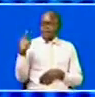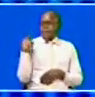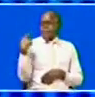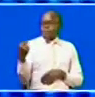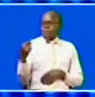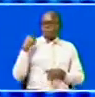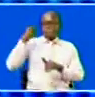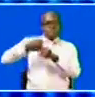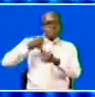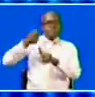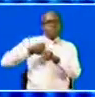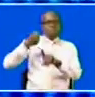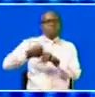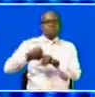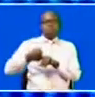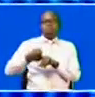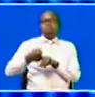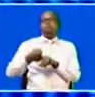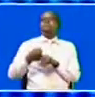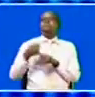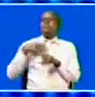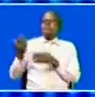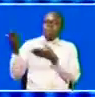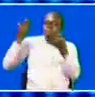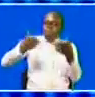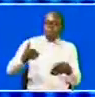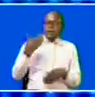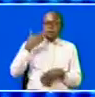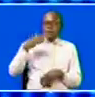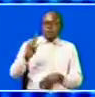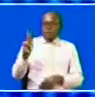dhidi ya biashara za magendo hususan katika uagizaji wa sukari nchini.